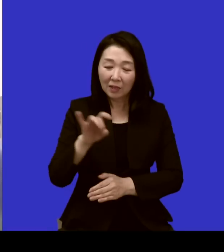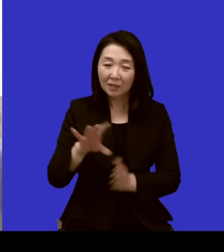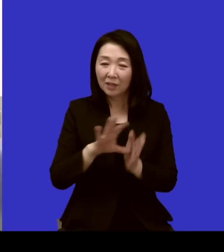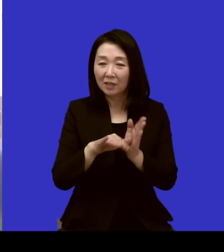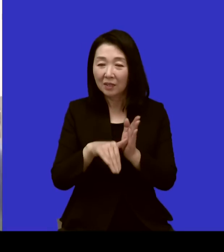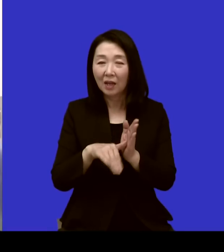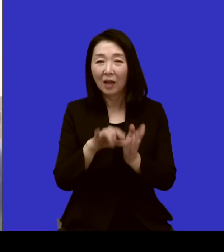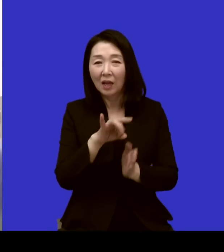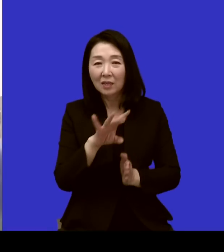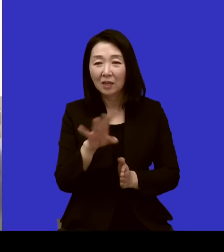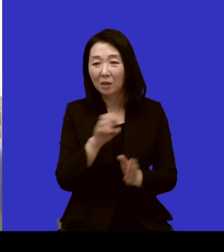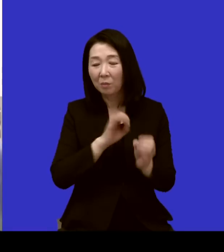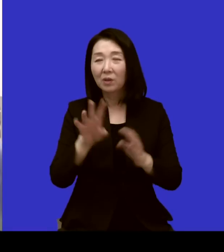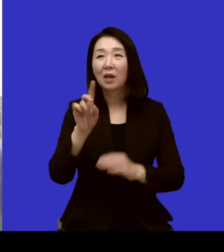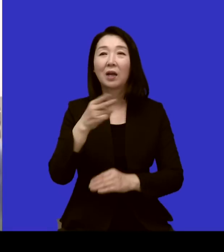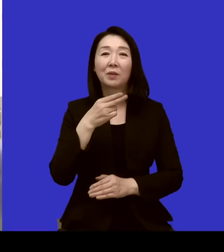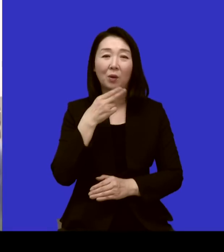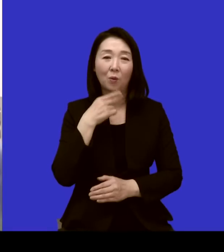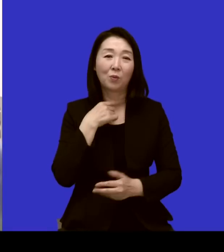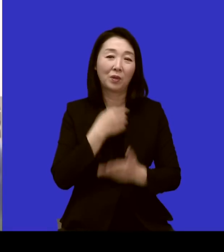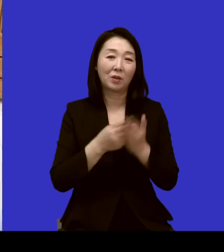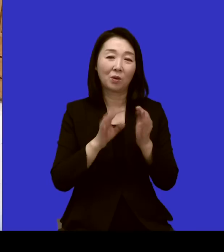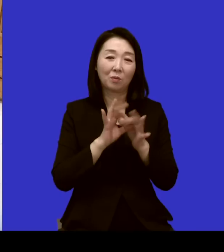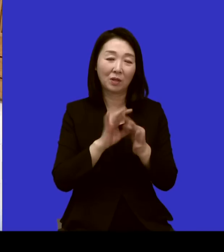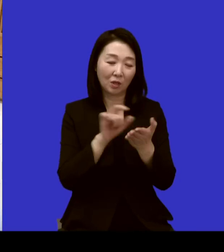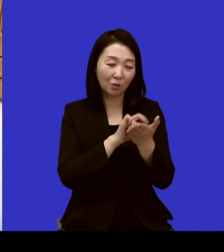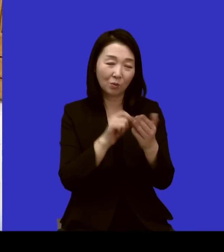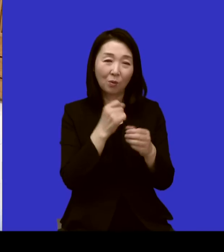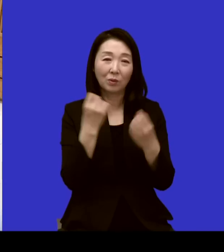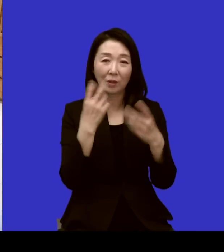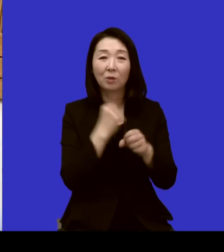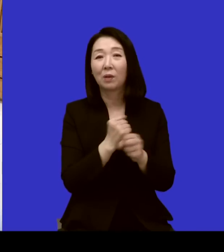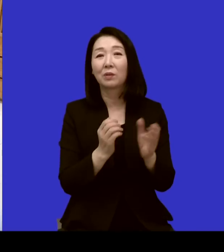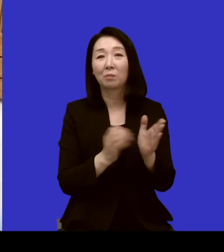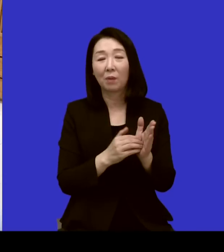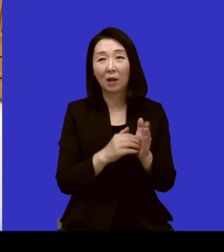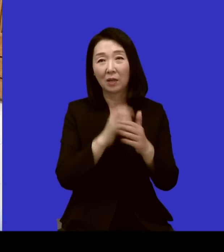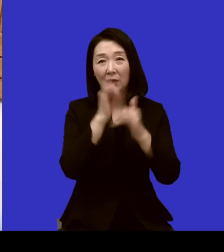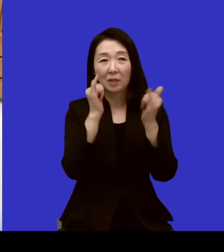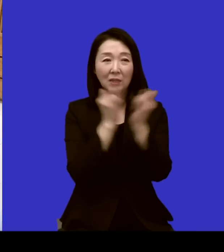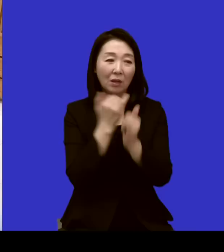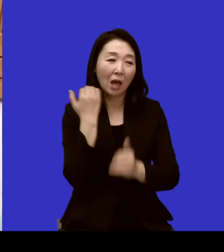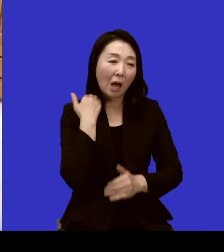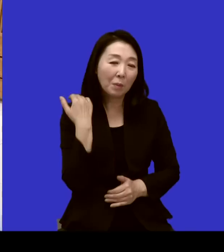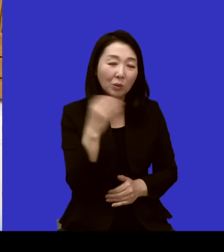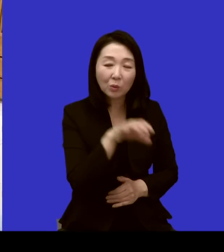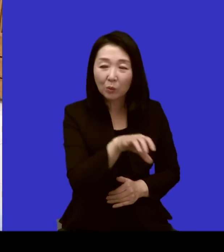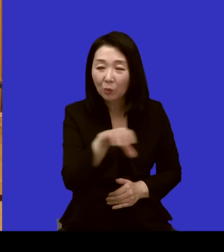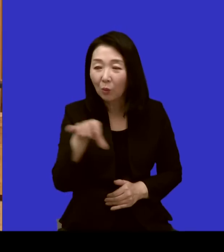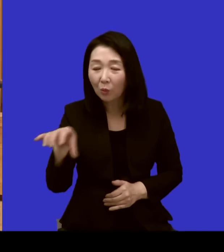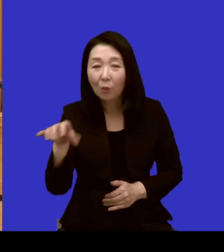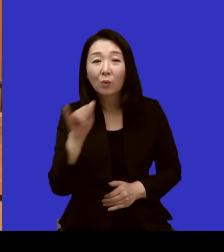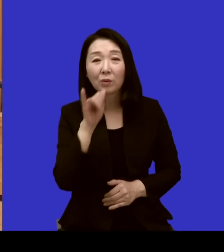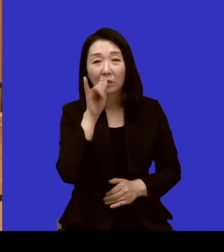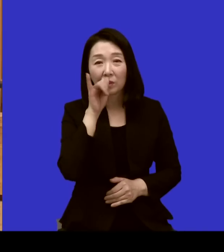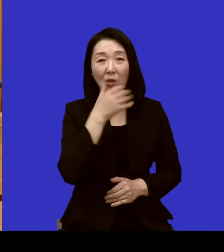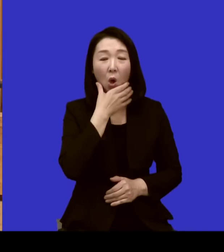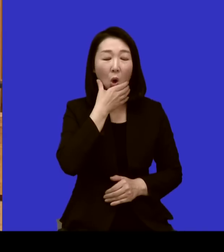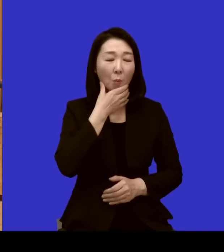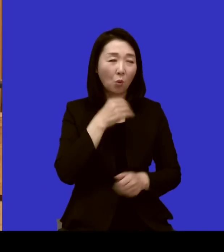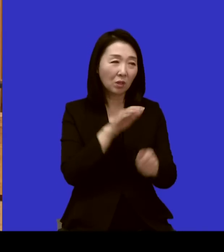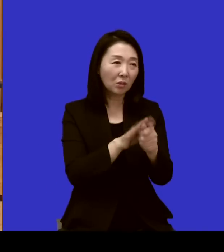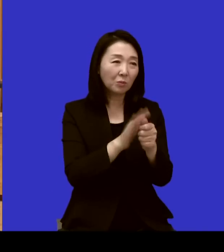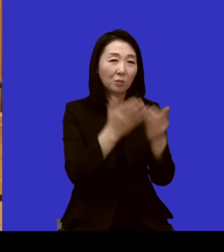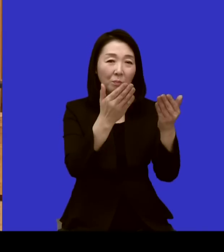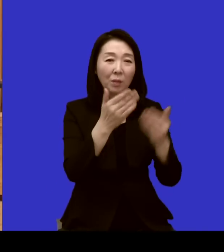경험을 토대로 글로 다시 재탄생되어 우리 사회의 사각지대에 놓여 있는 그 어두운 곳, 복지의 사각지대,